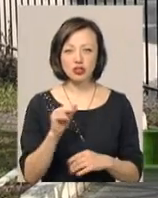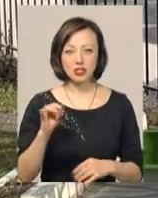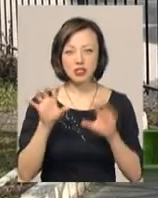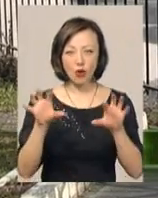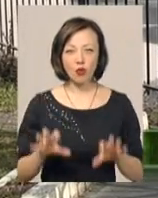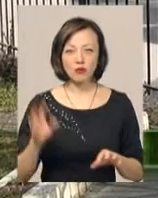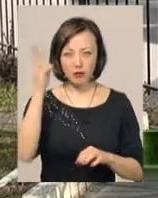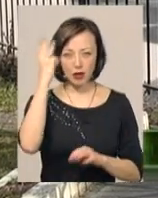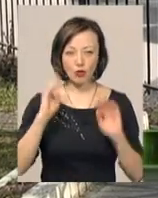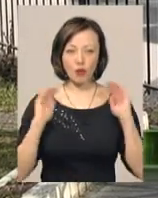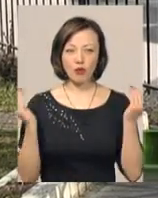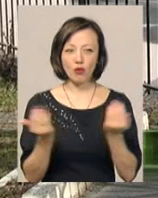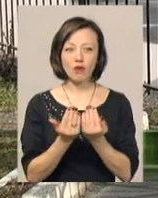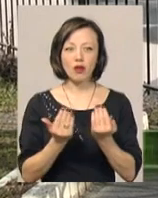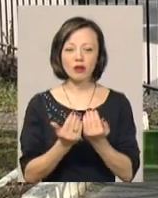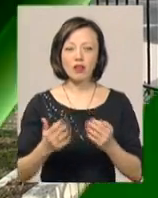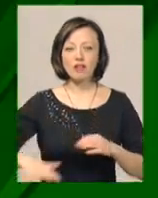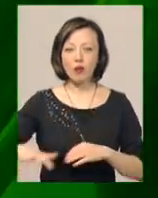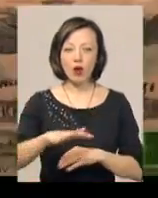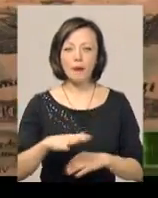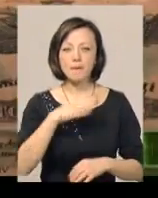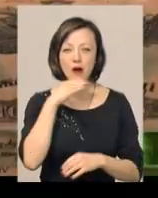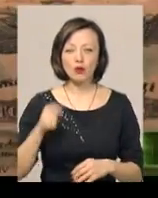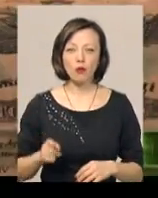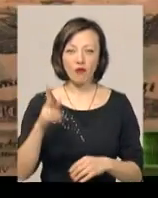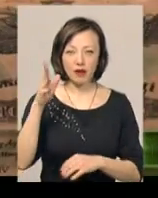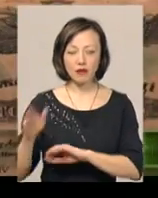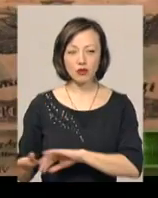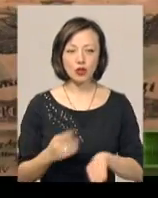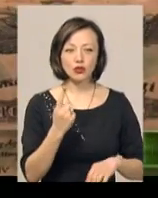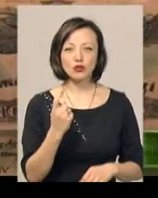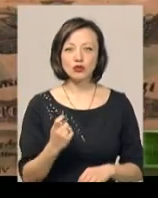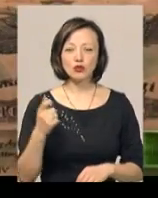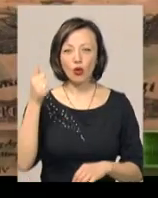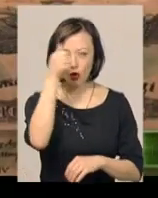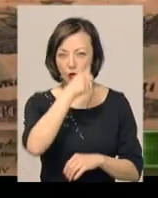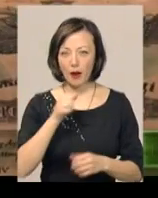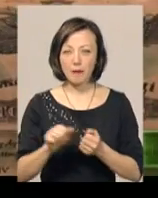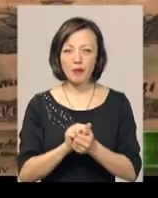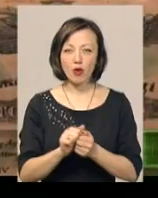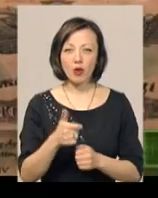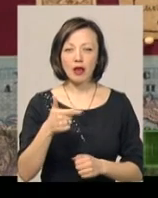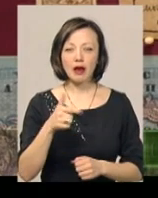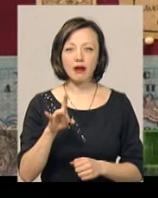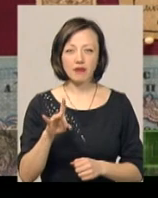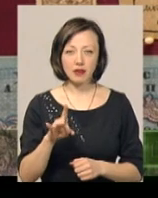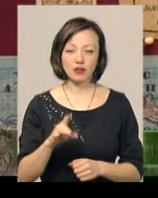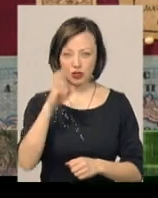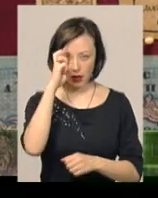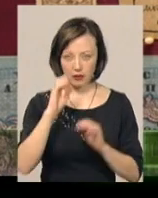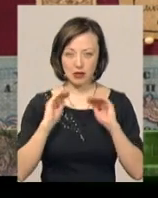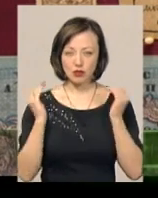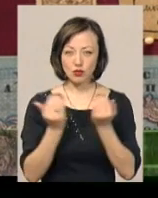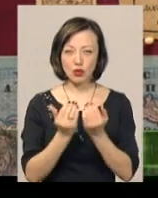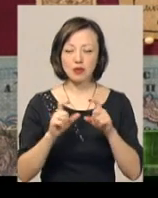Хмельницькому обгороджують двори багатоповерхівок. 100 років паперовій гривні у Державному історико-культурному заповіднику